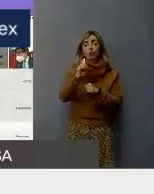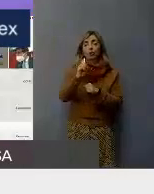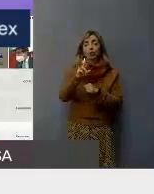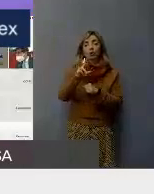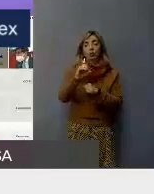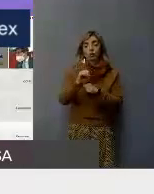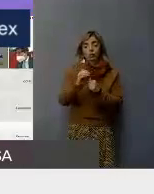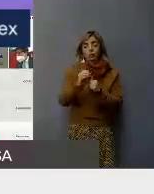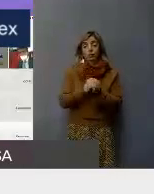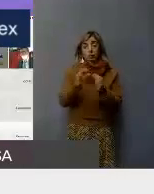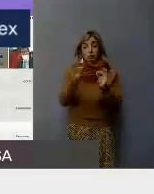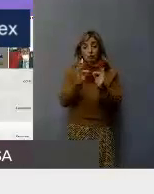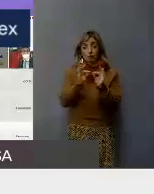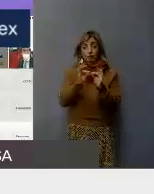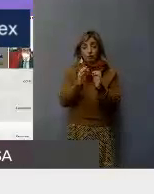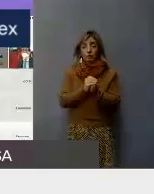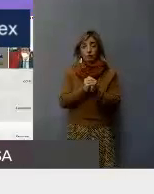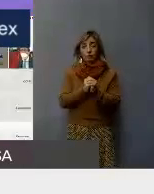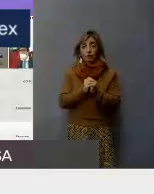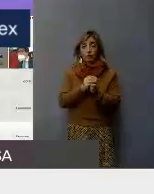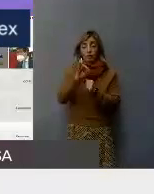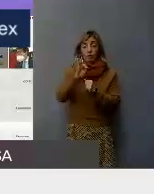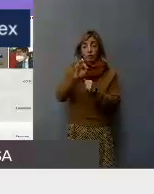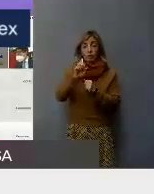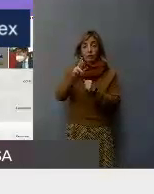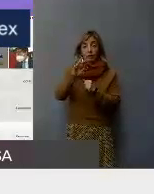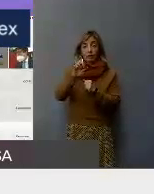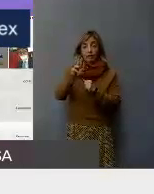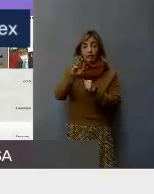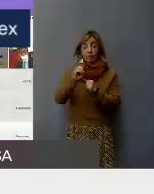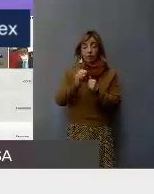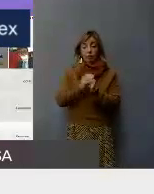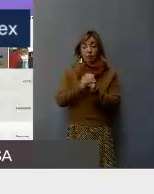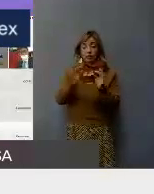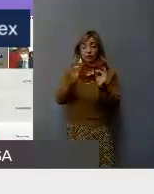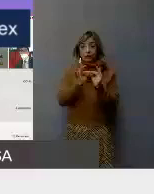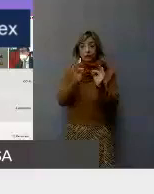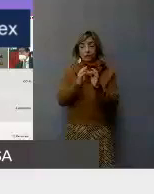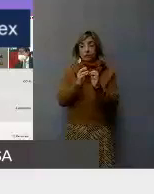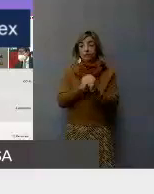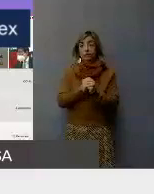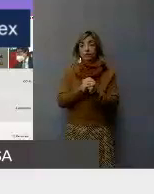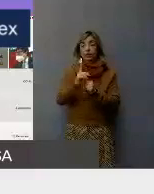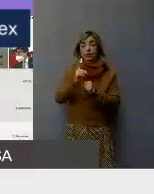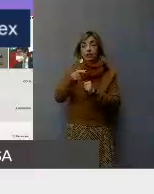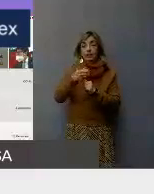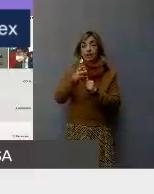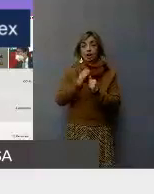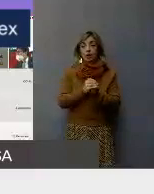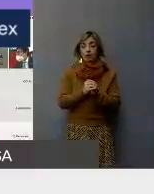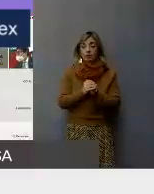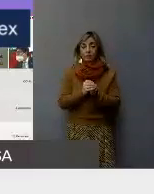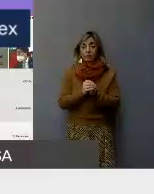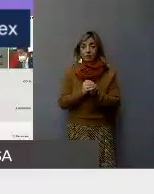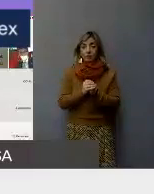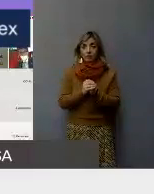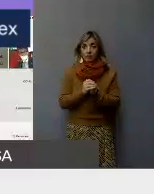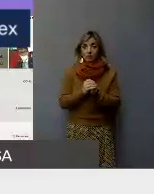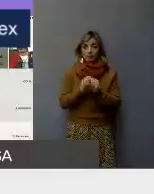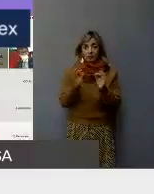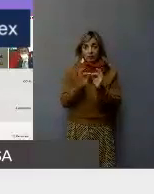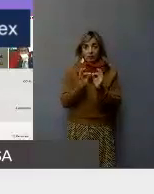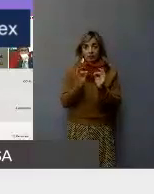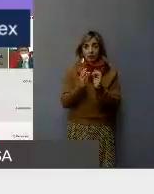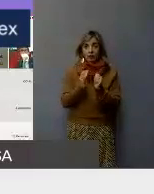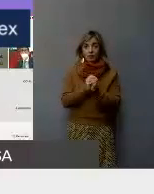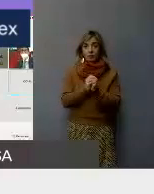favorevole consigliere ferrero favorevole consigliere grillo favorevole